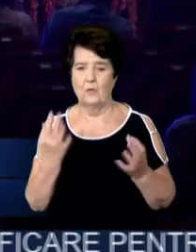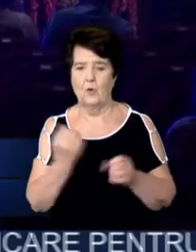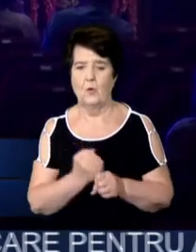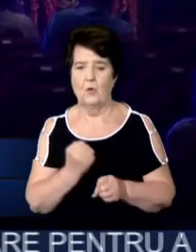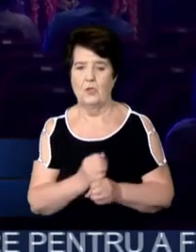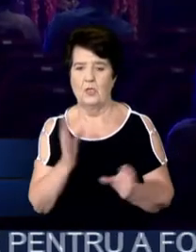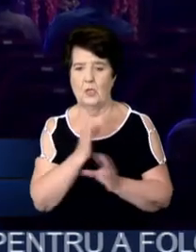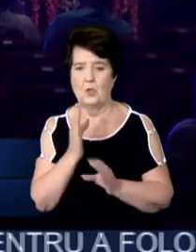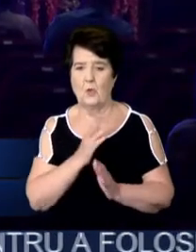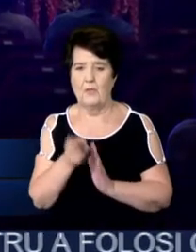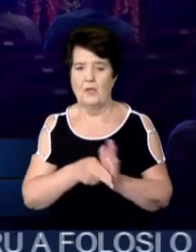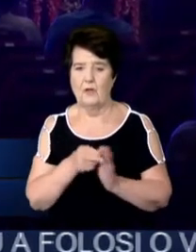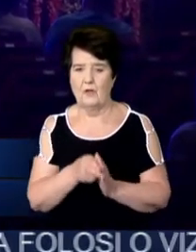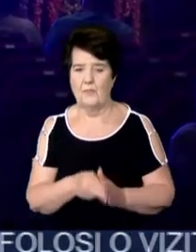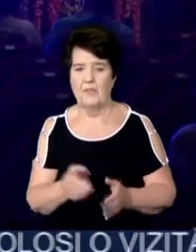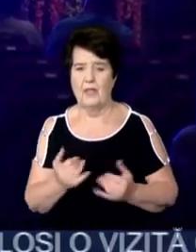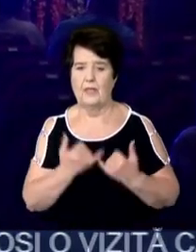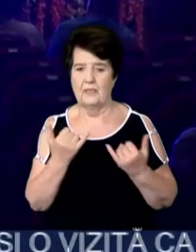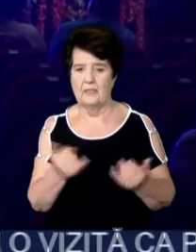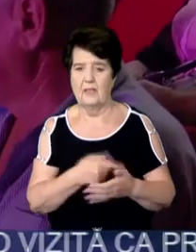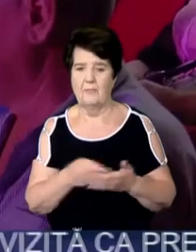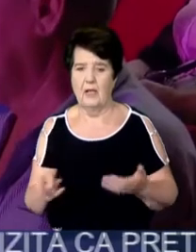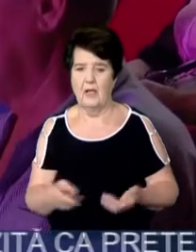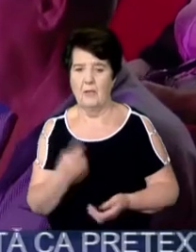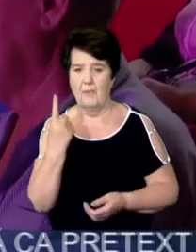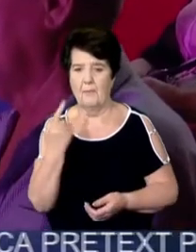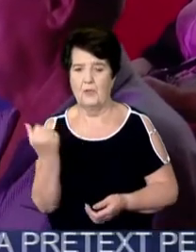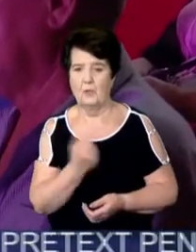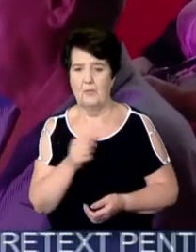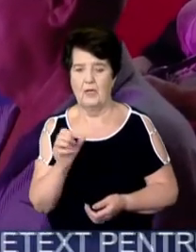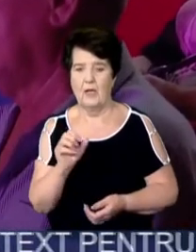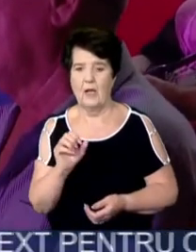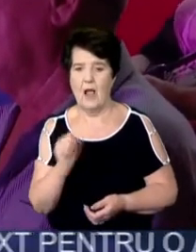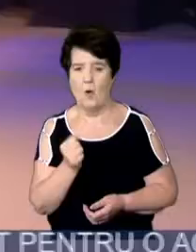domeniul căilor ferate este marcată în țara noastră în prima duminică a lunii august.